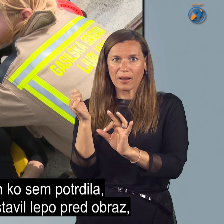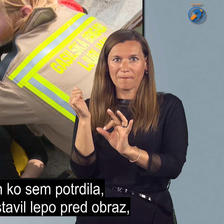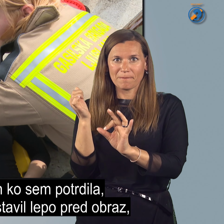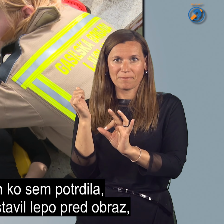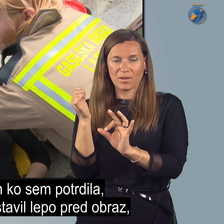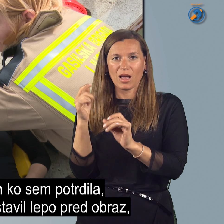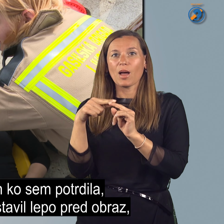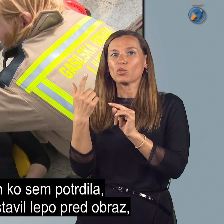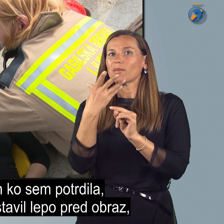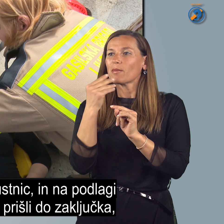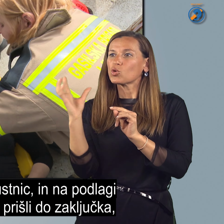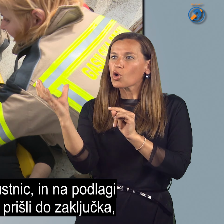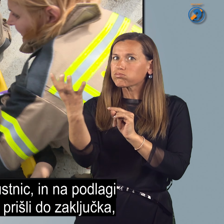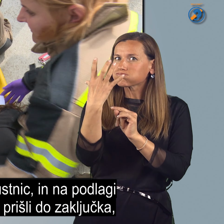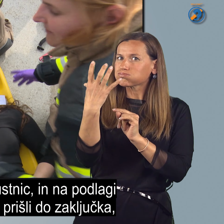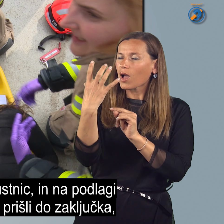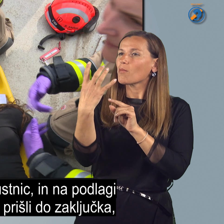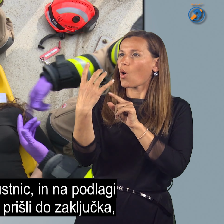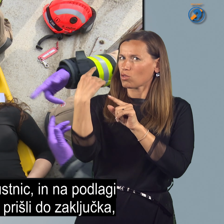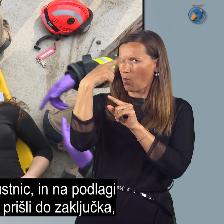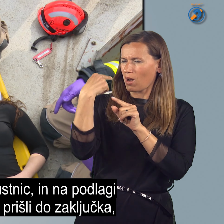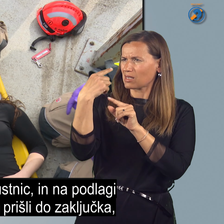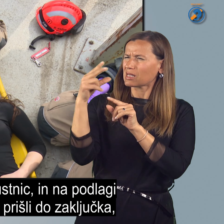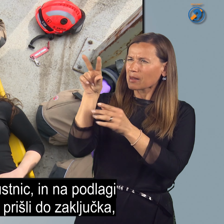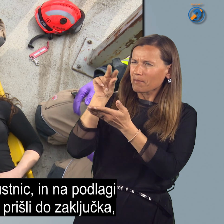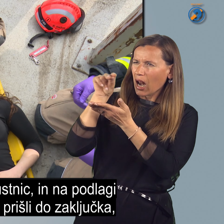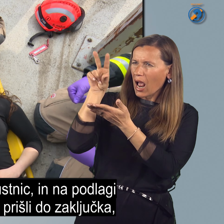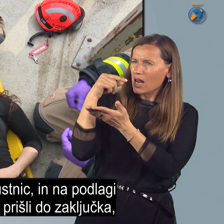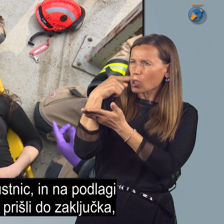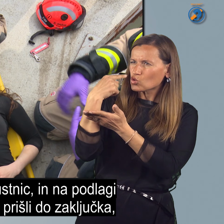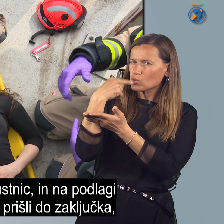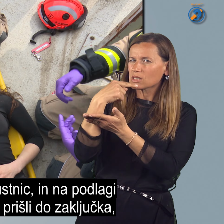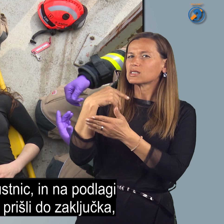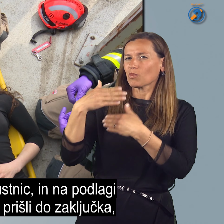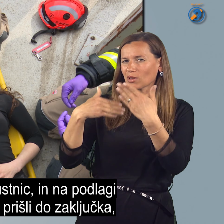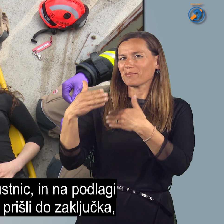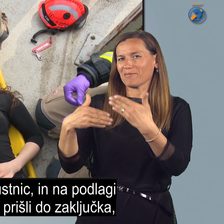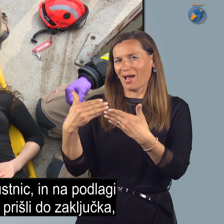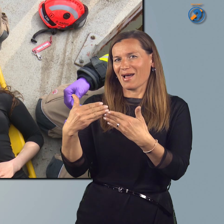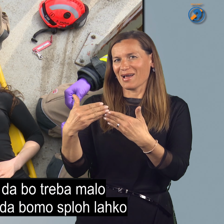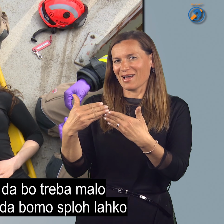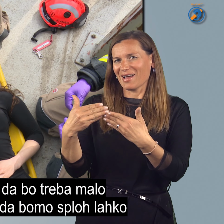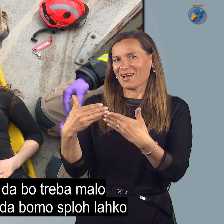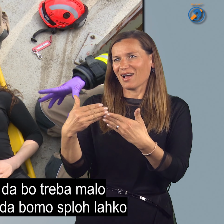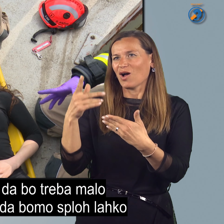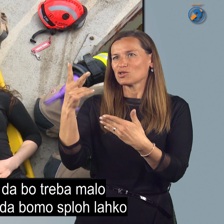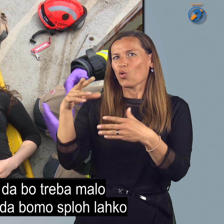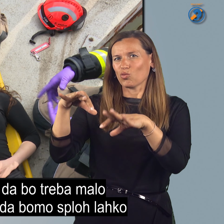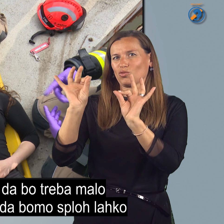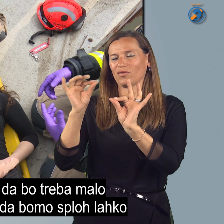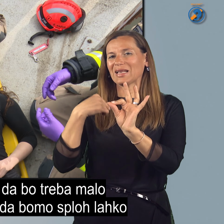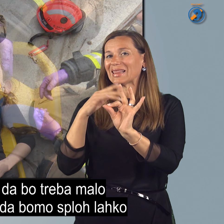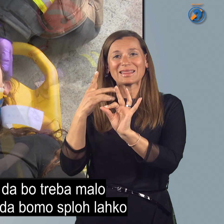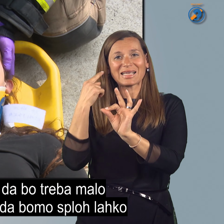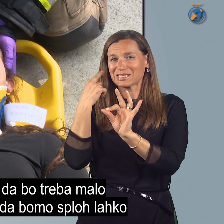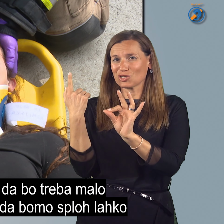je pol še postavil lepo pred obraz, da sem ga brala iz ustnic in pač na podlagi tega smo pol prišli do zaključka, da pač ne slišim